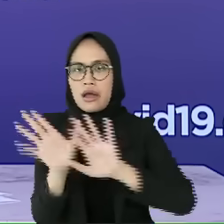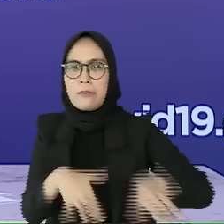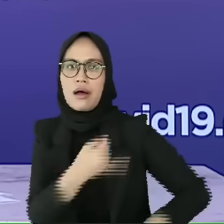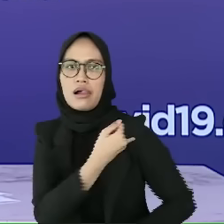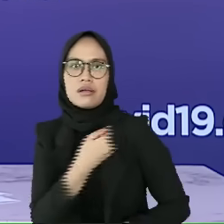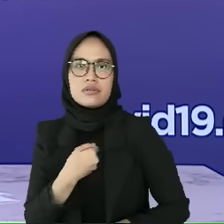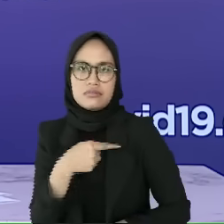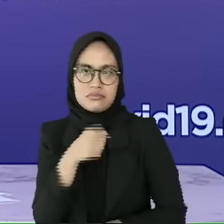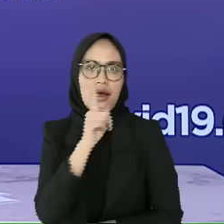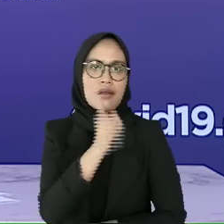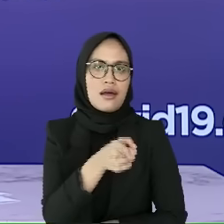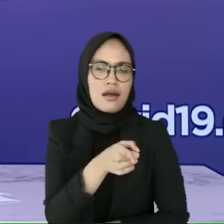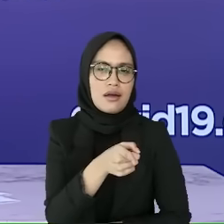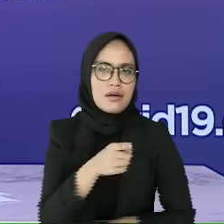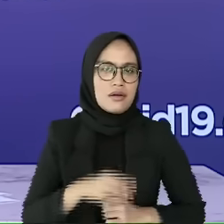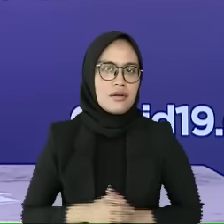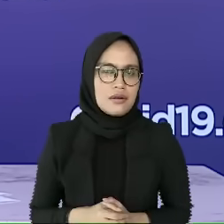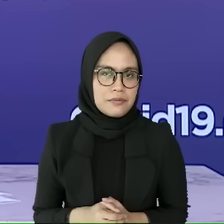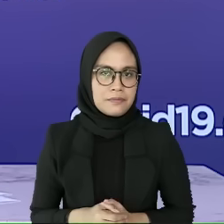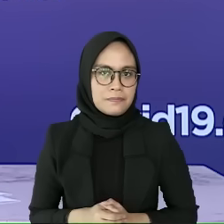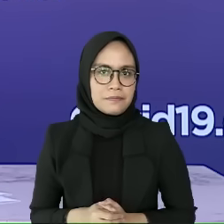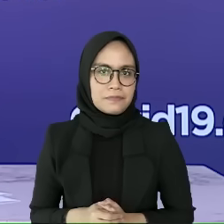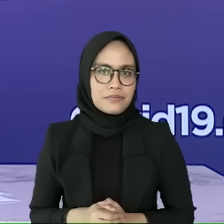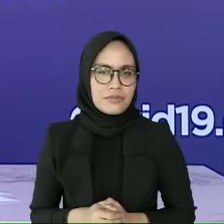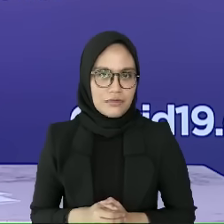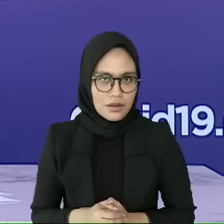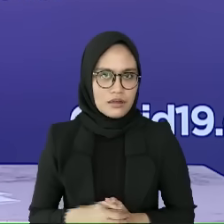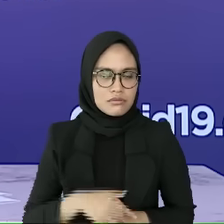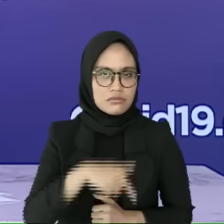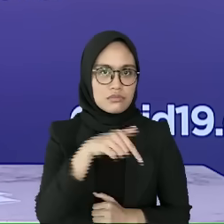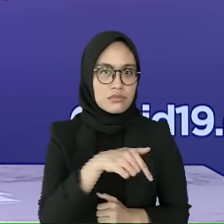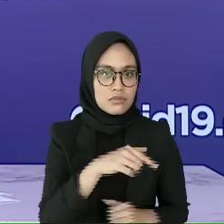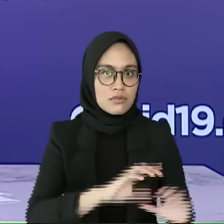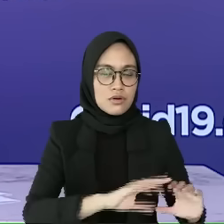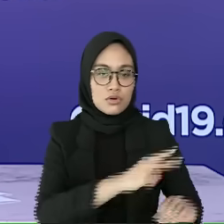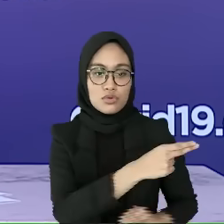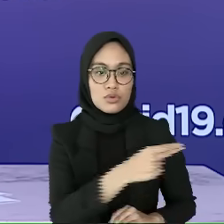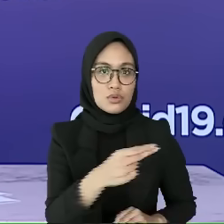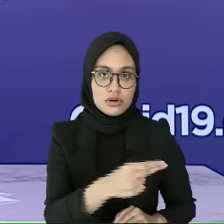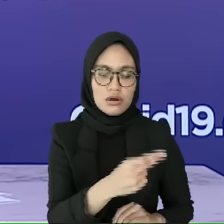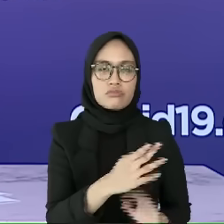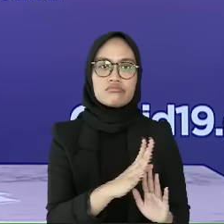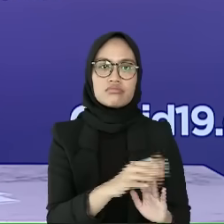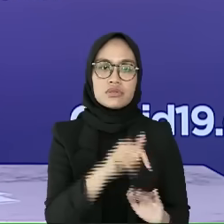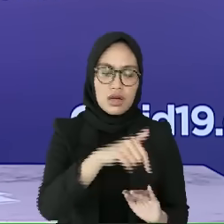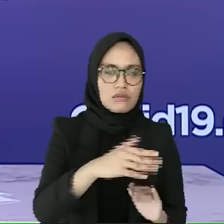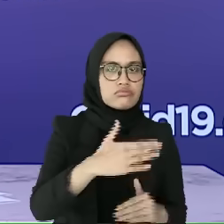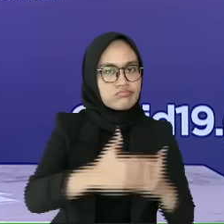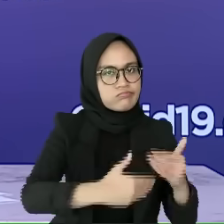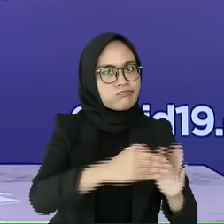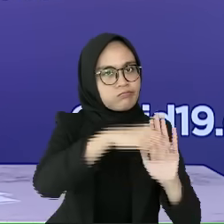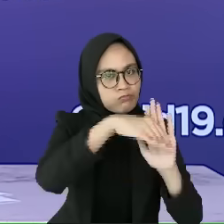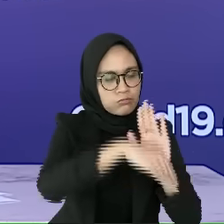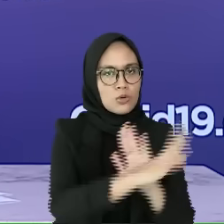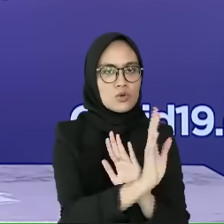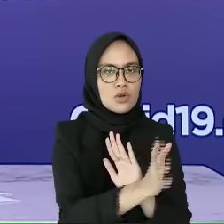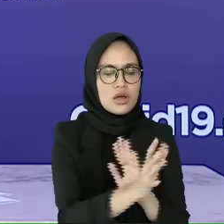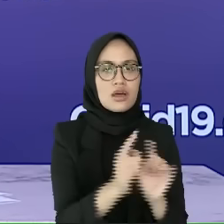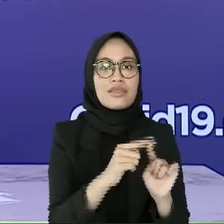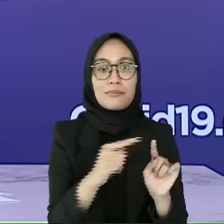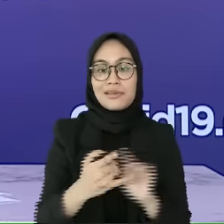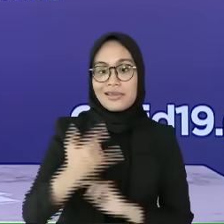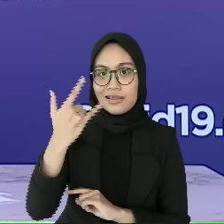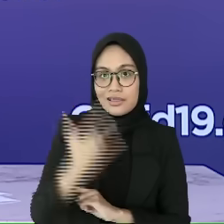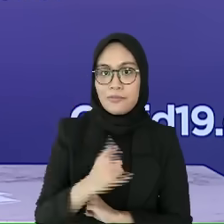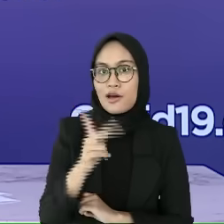dengan pola kenaikan kasus Indonesia yang relatif lebih lambat dari kenaikan kasus dunia, tentunya kita perlu mewaspadai kondisi